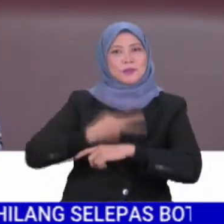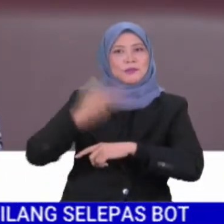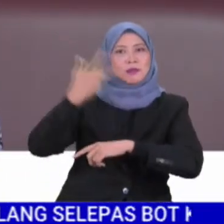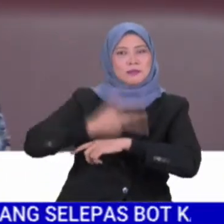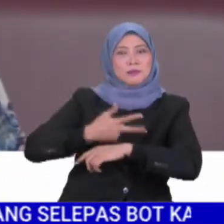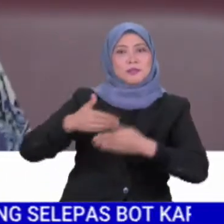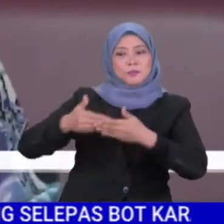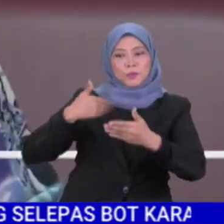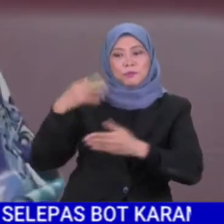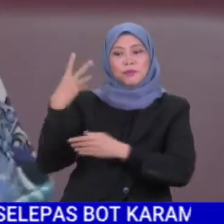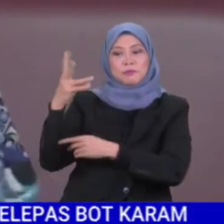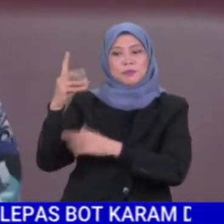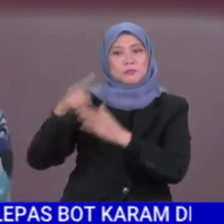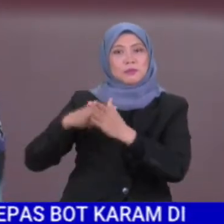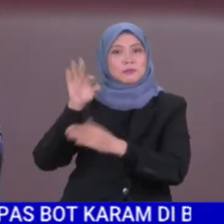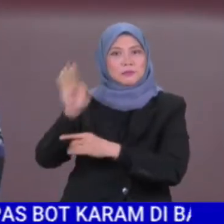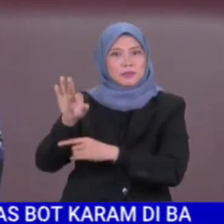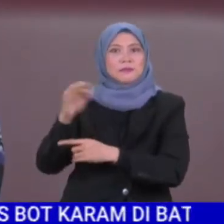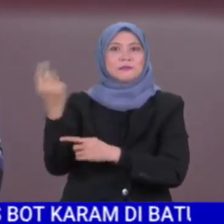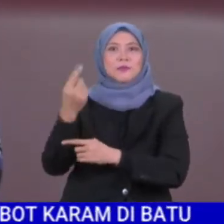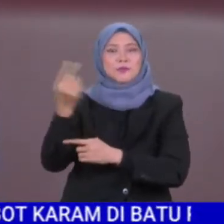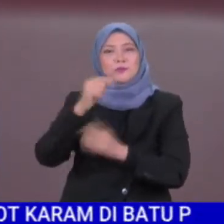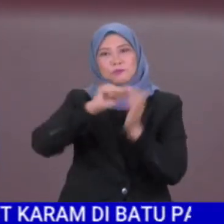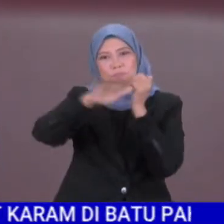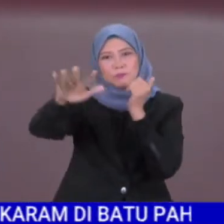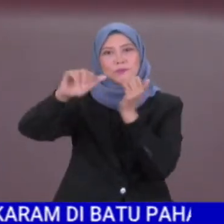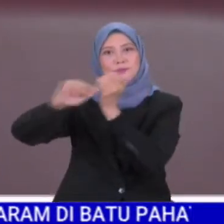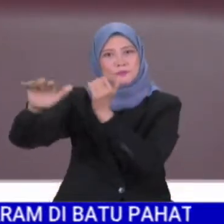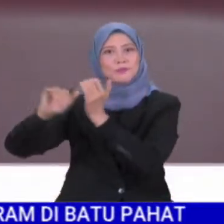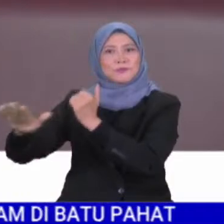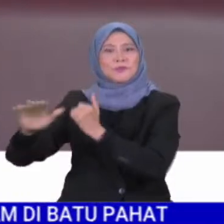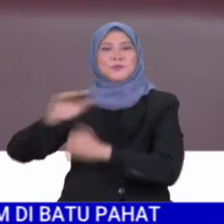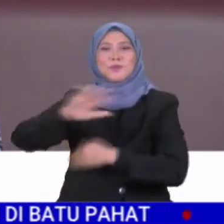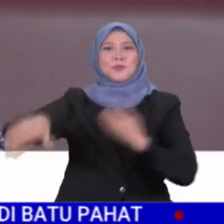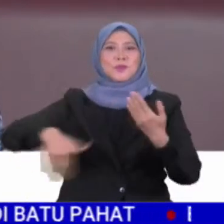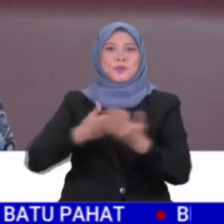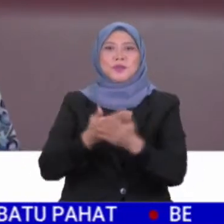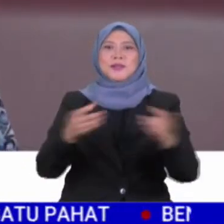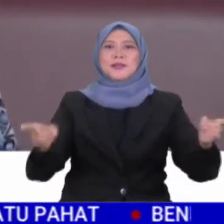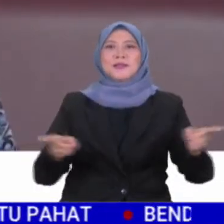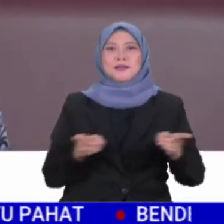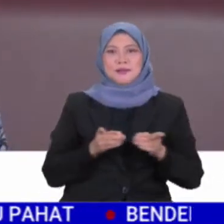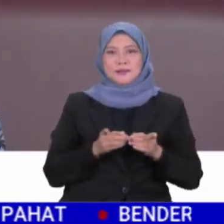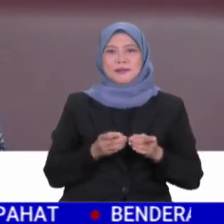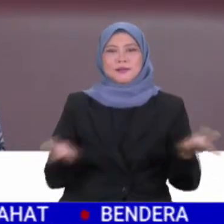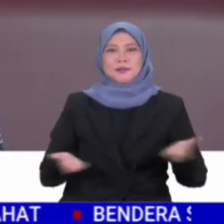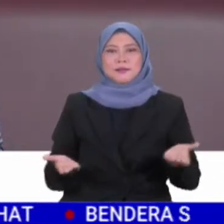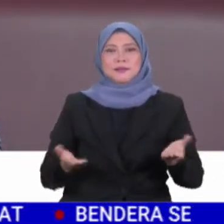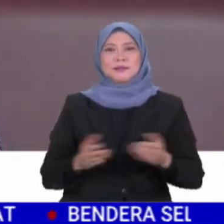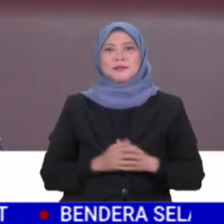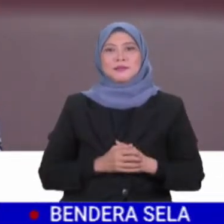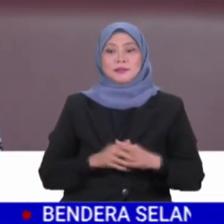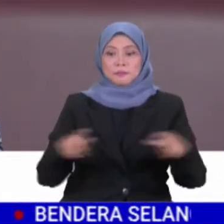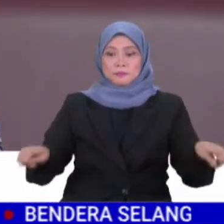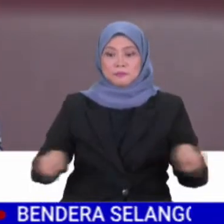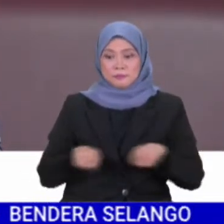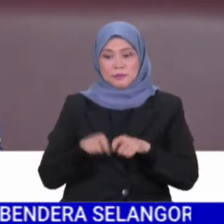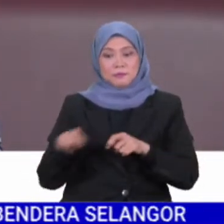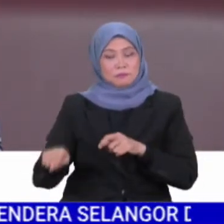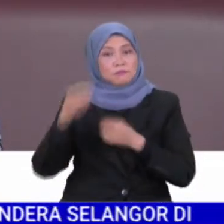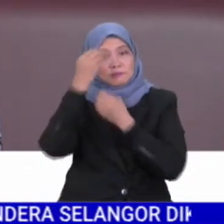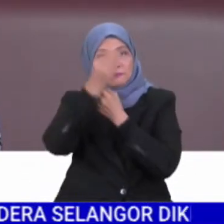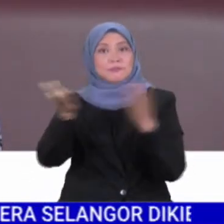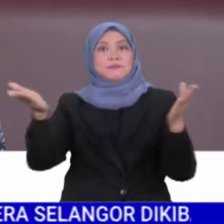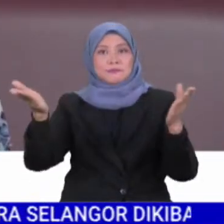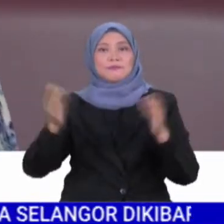16 September tu kita akan lebih keraplah untuk buat hebahan kepada di daerah-daerah ni lah, di hotspot tu kita akan